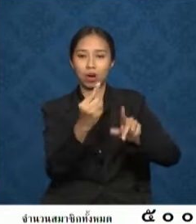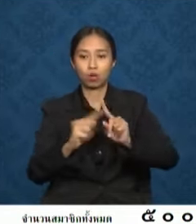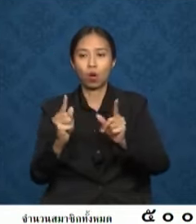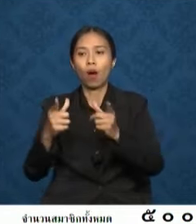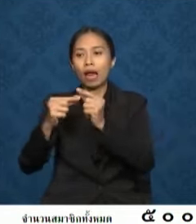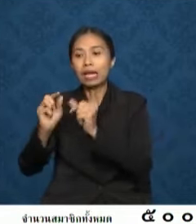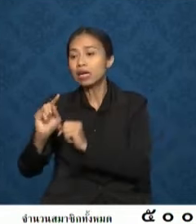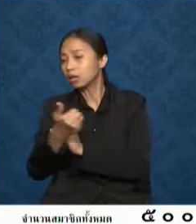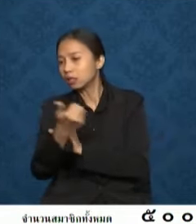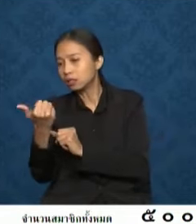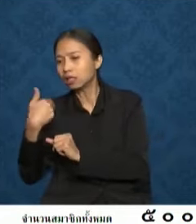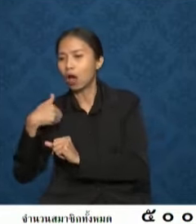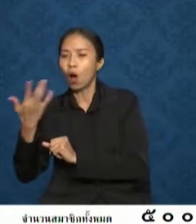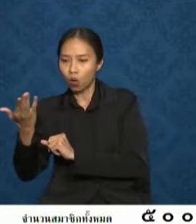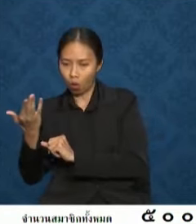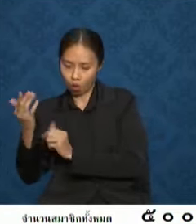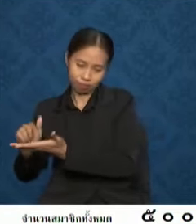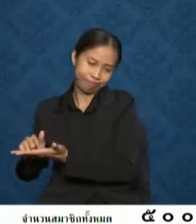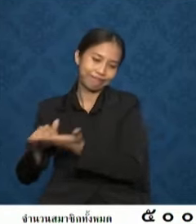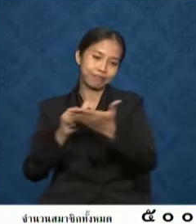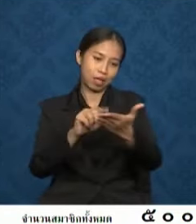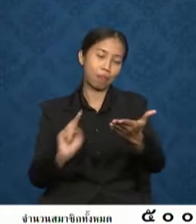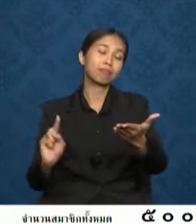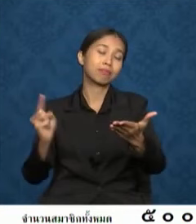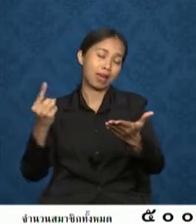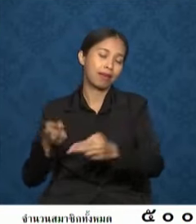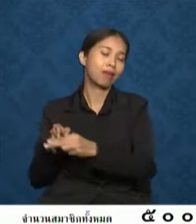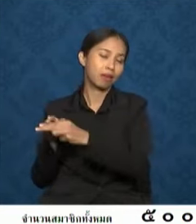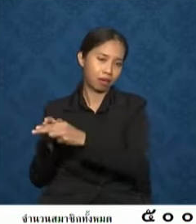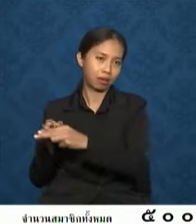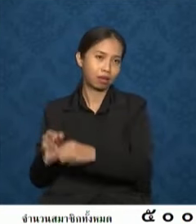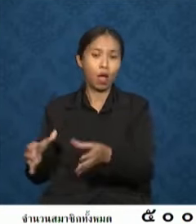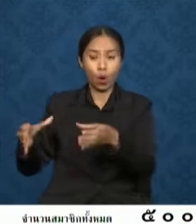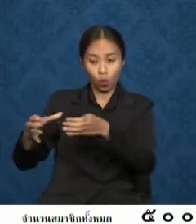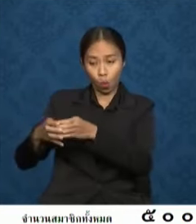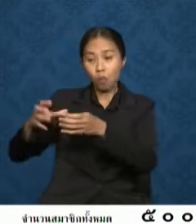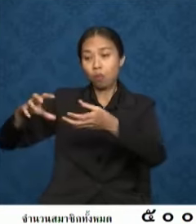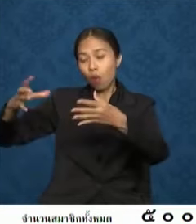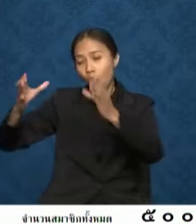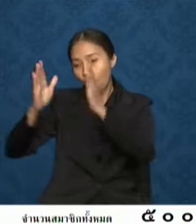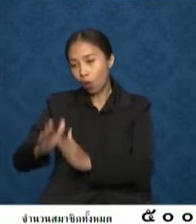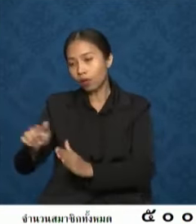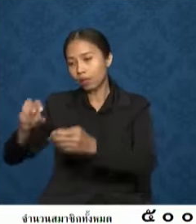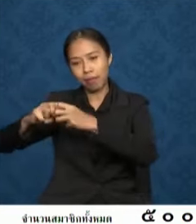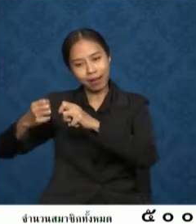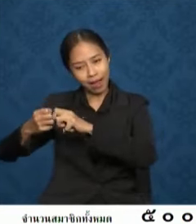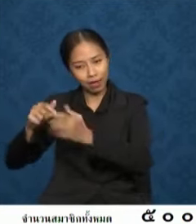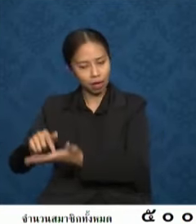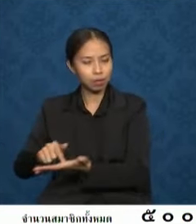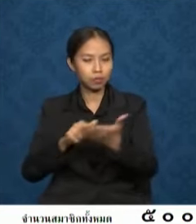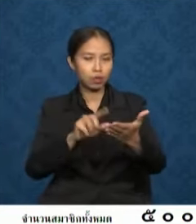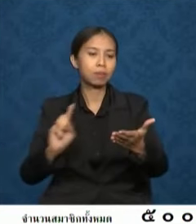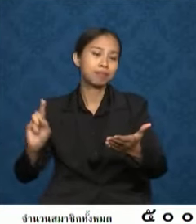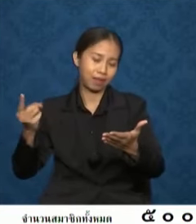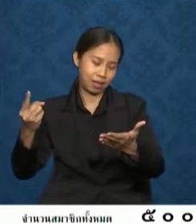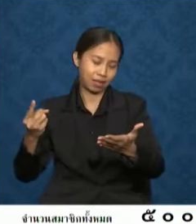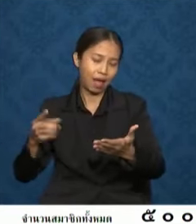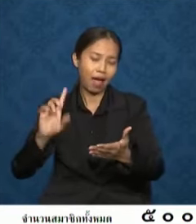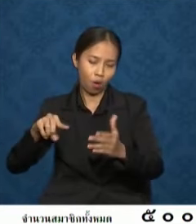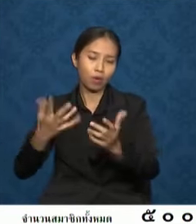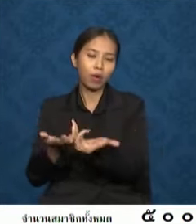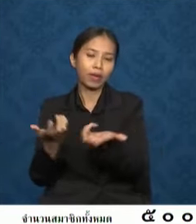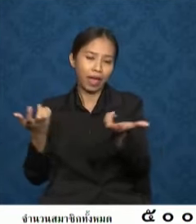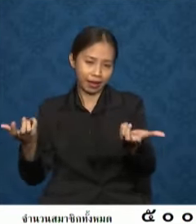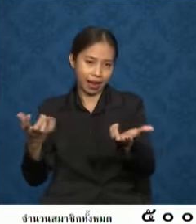ไปยื่นยติใหม่นะครับว่าท่านจะพิจารณาเรื่องเรื่องนั้นเนี่ยในการที่กลุ่มบุคคลมีปัญหากันเนี่ยก็ยืนจะติใหม่เข้ามาแล้วท่านค่อยอภิปรายในประเด็นนี้นะ